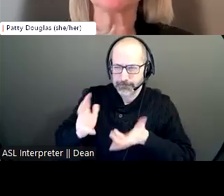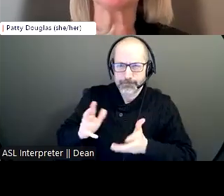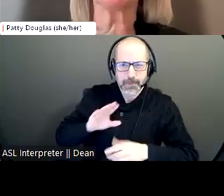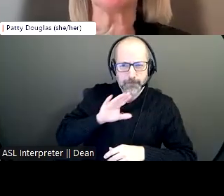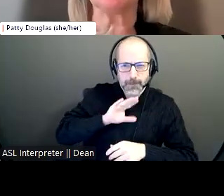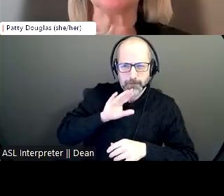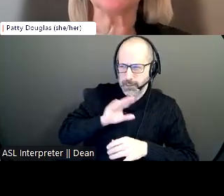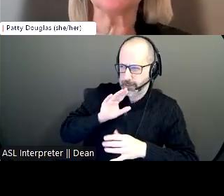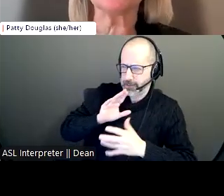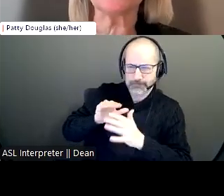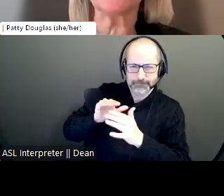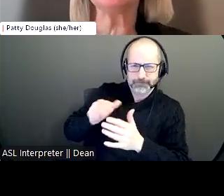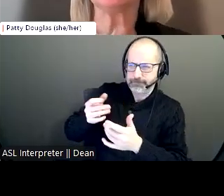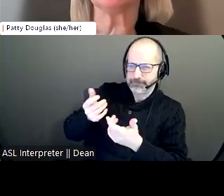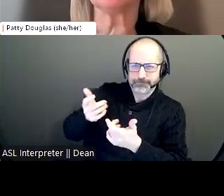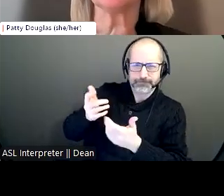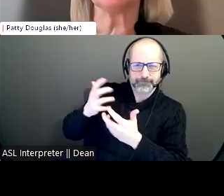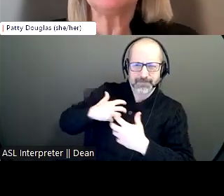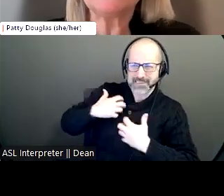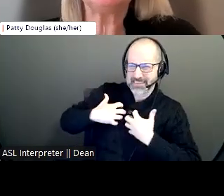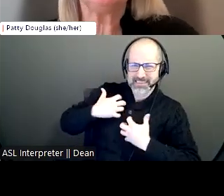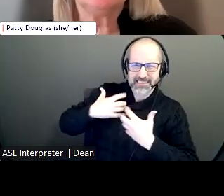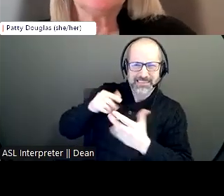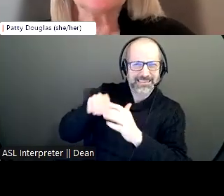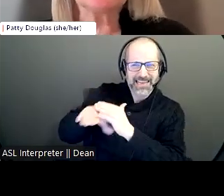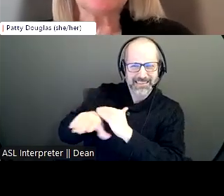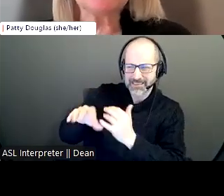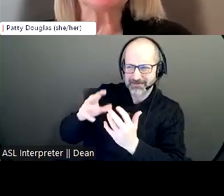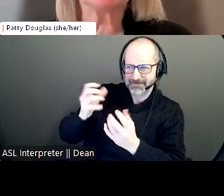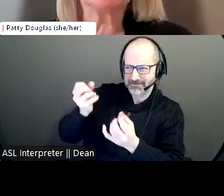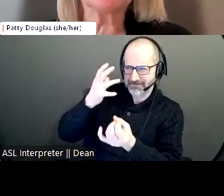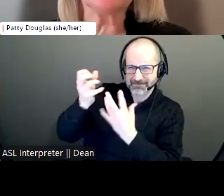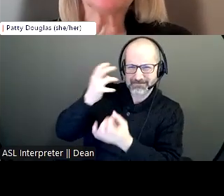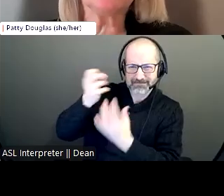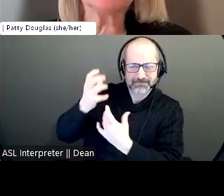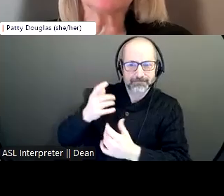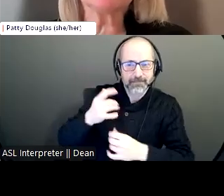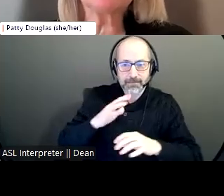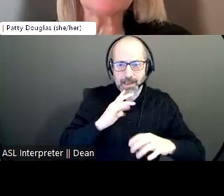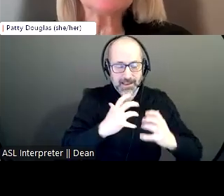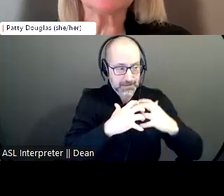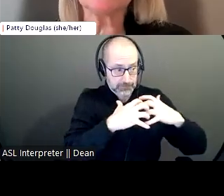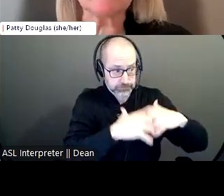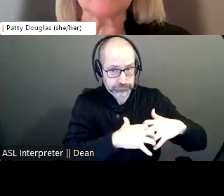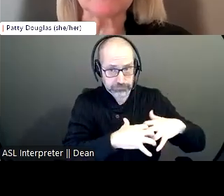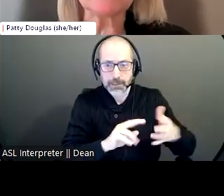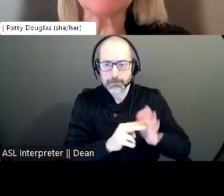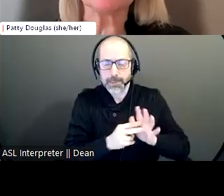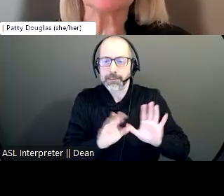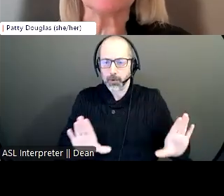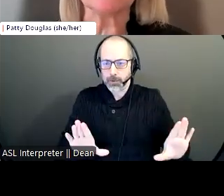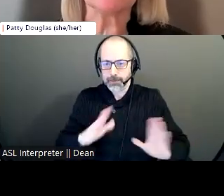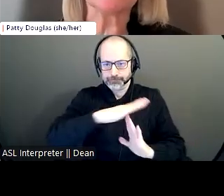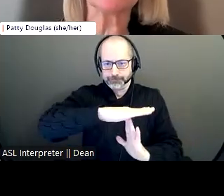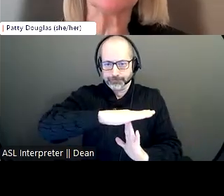choses ne vont inaccessible pas over bien, and over again, et and sont for inaccessibles me, à maintes those et are maintes moments in fois, which we need Et